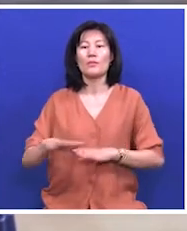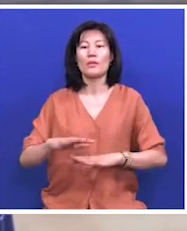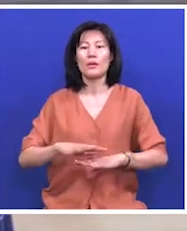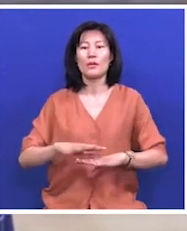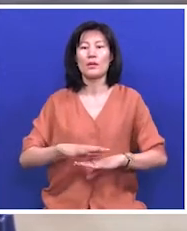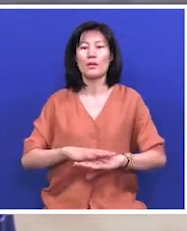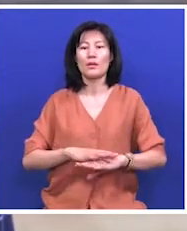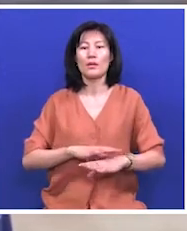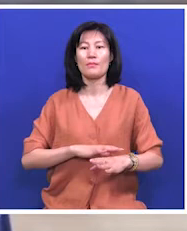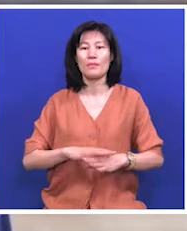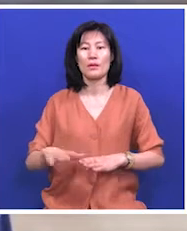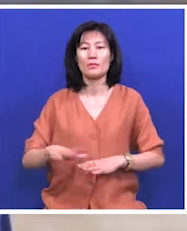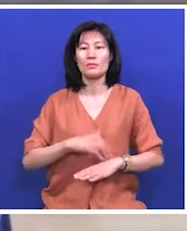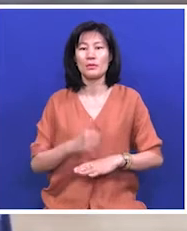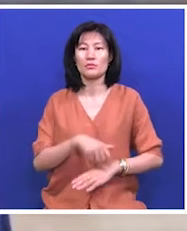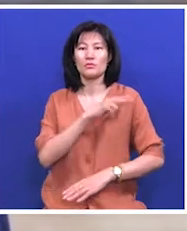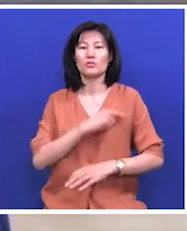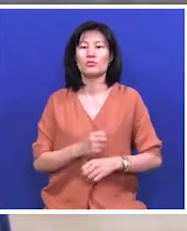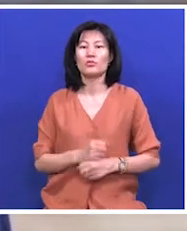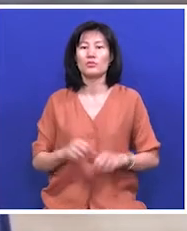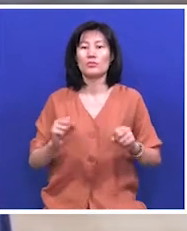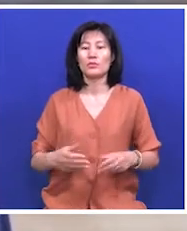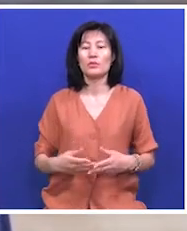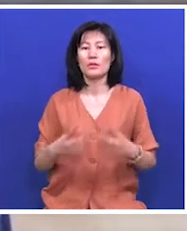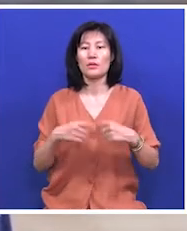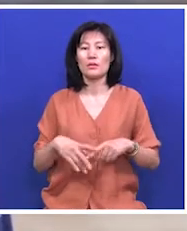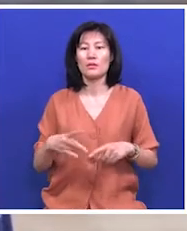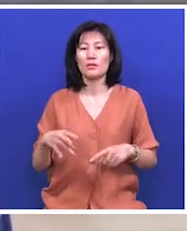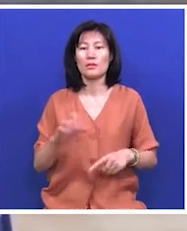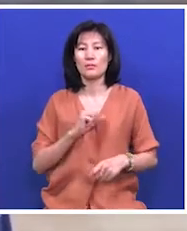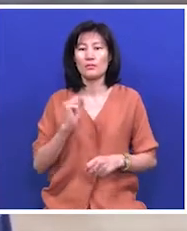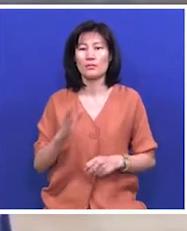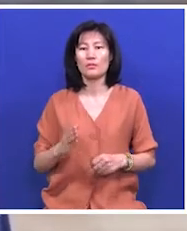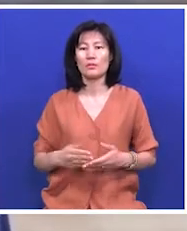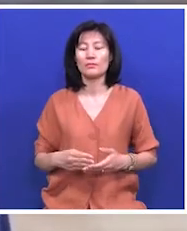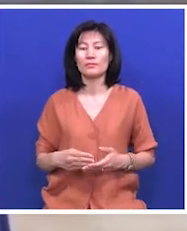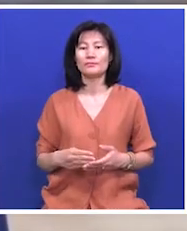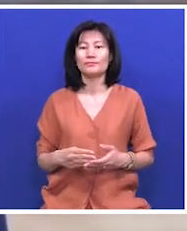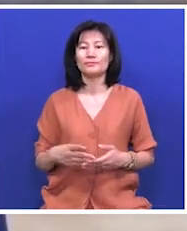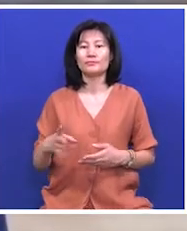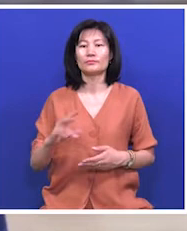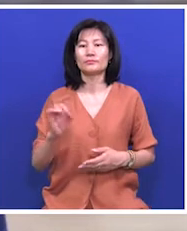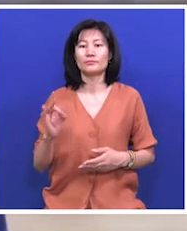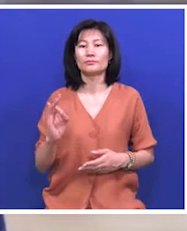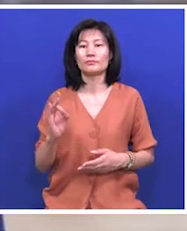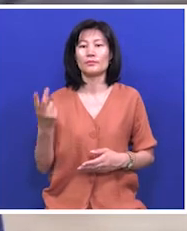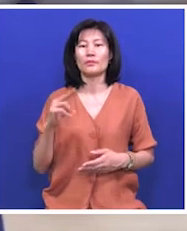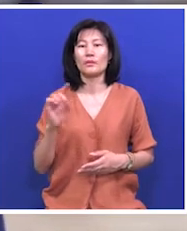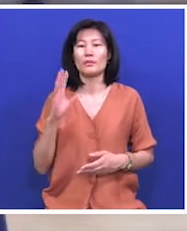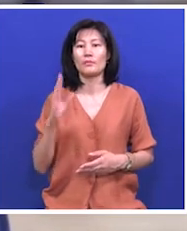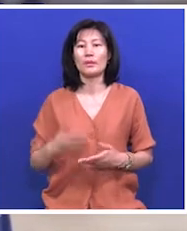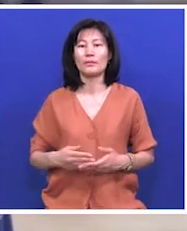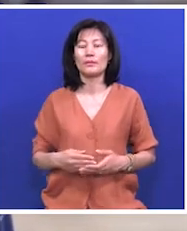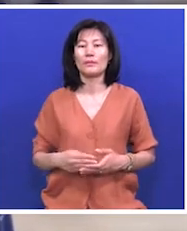бәрі жақсы жүріп жатыр, ешқандай проблема жоқ. Техникамыз, адам саны барлығы жеткілікті, материалдары кеп